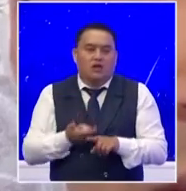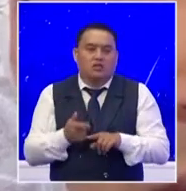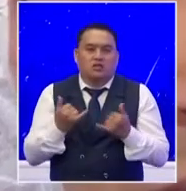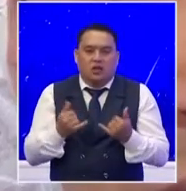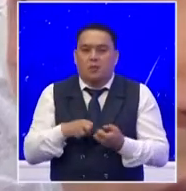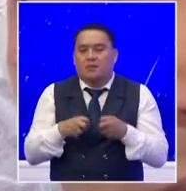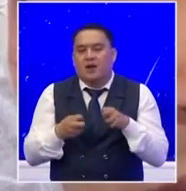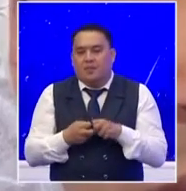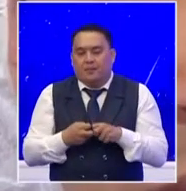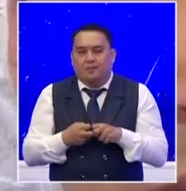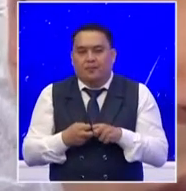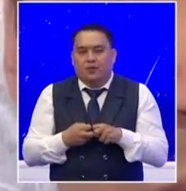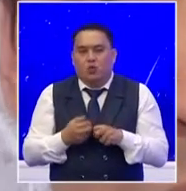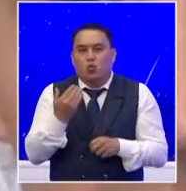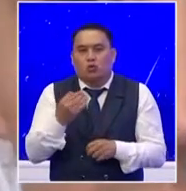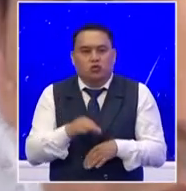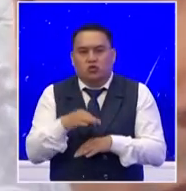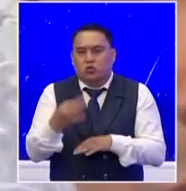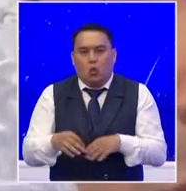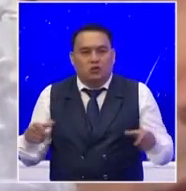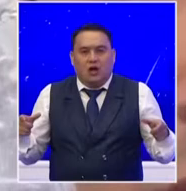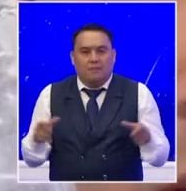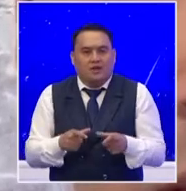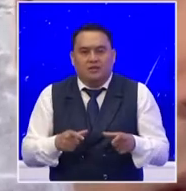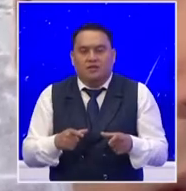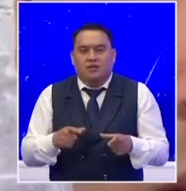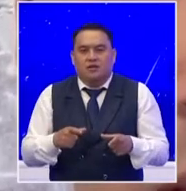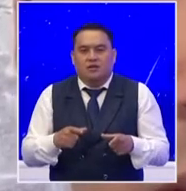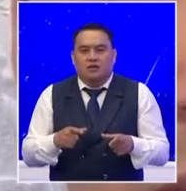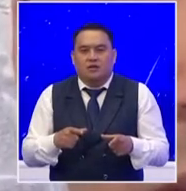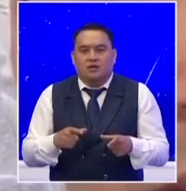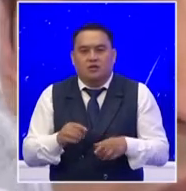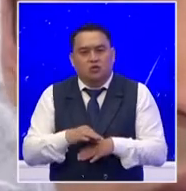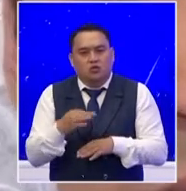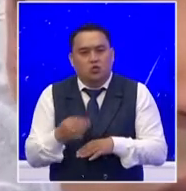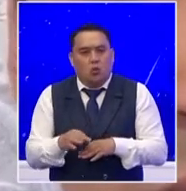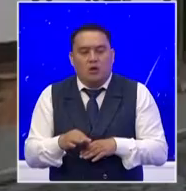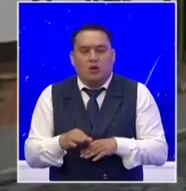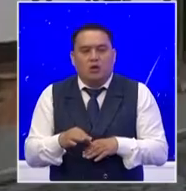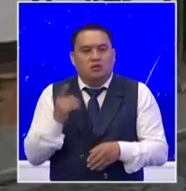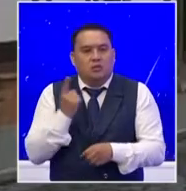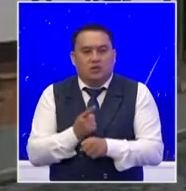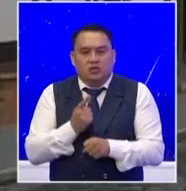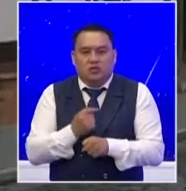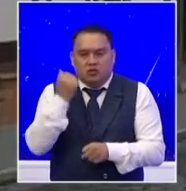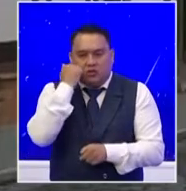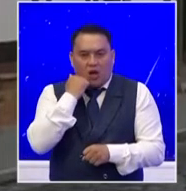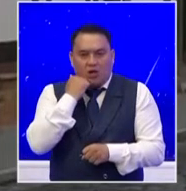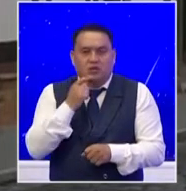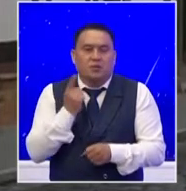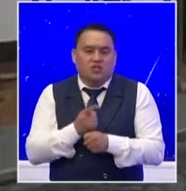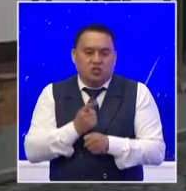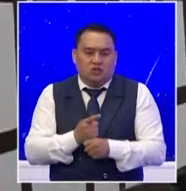это проблема. При всем у них очень жесткие ограничения в том, что посещение даже в домах престарелых они сейчас